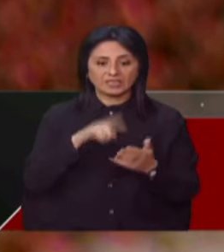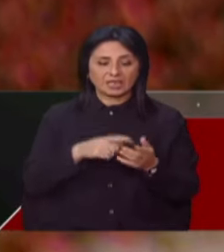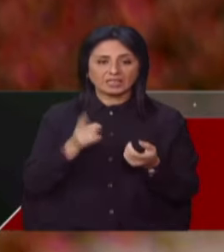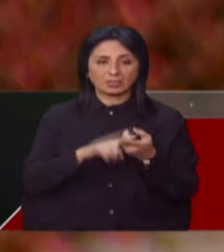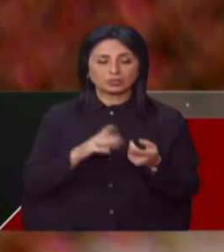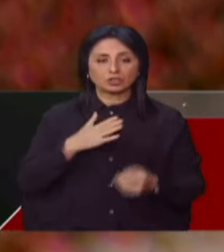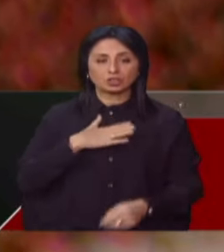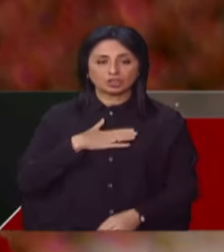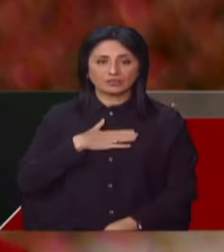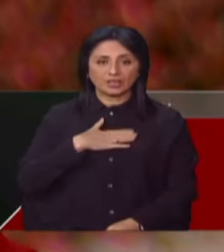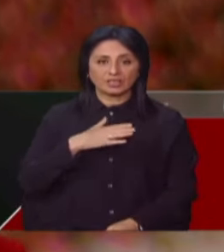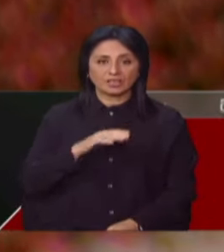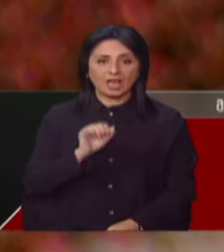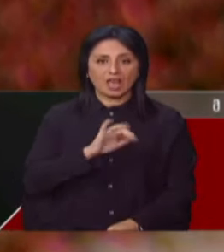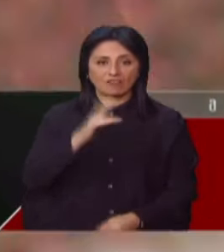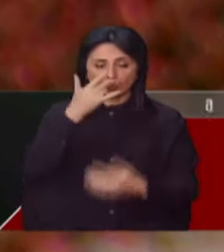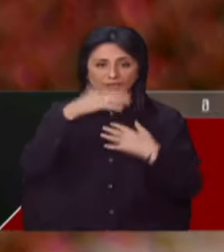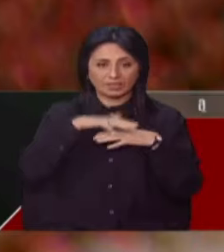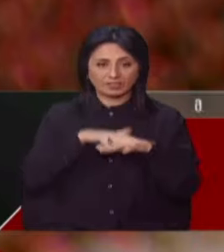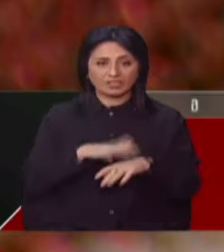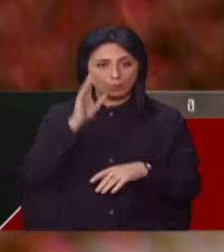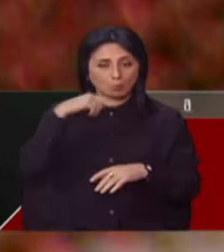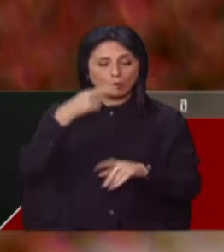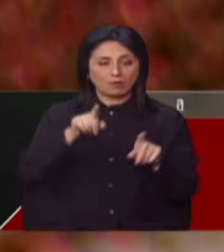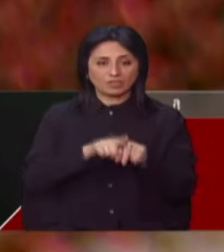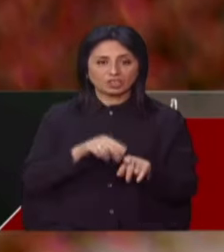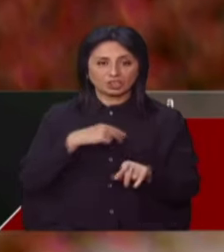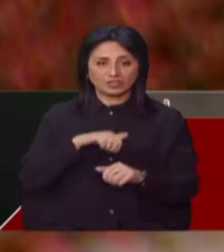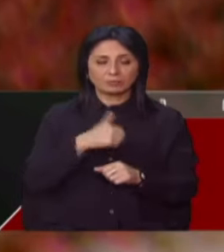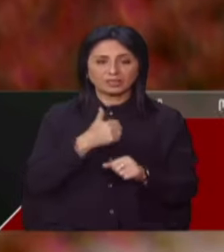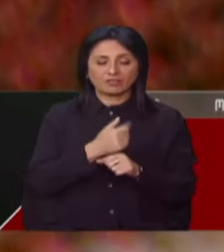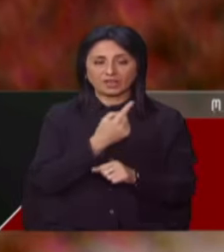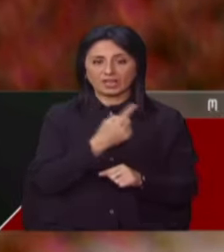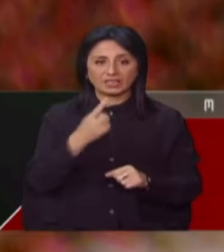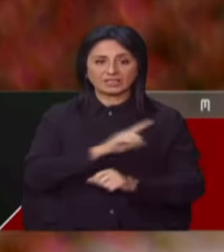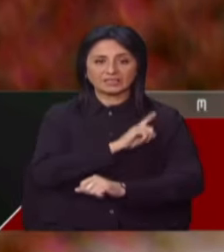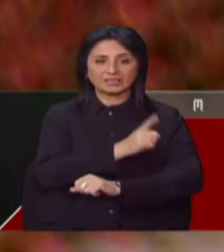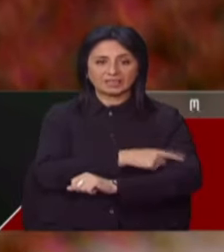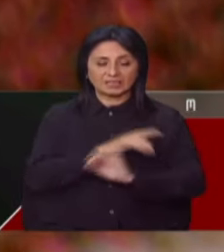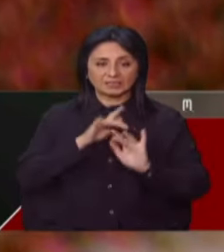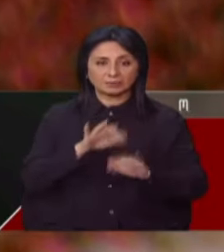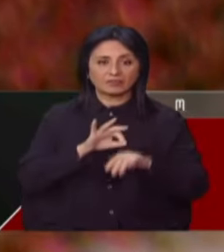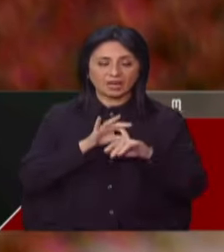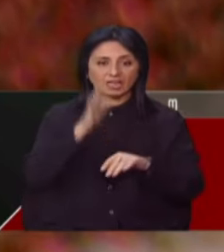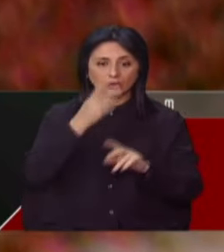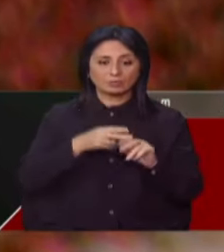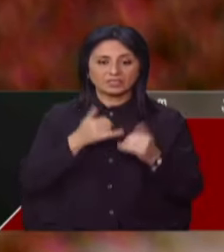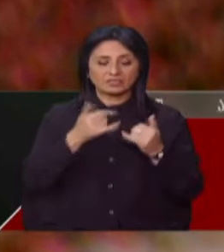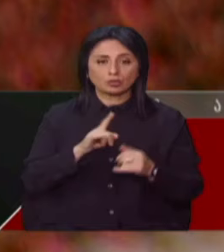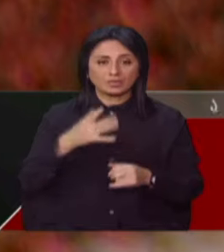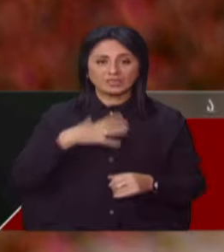ეხებოდა ჩვენს ევროპულ ინტეგრაციას. მომავალშიც ჩვენი მთავარი ერთ-ერთი ძლიერი ძალისხმევა გაწეული იქნება იმისთვის,